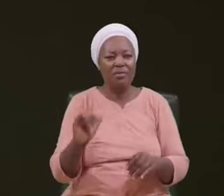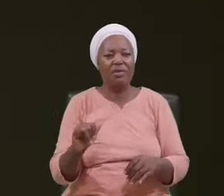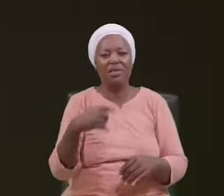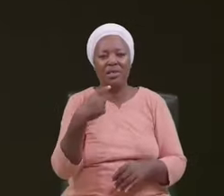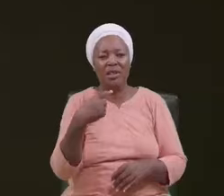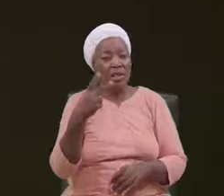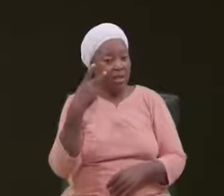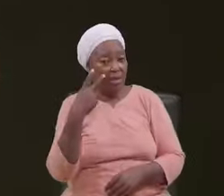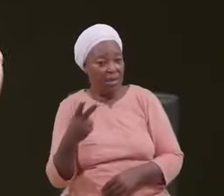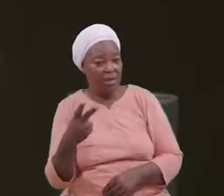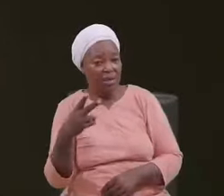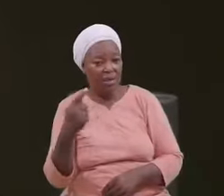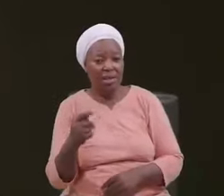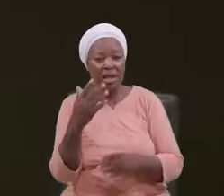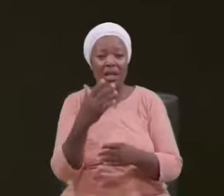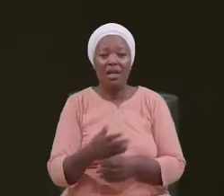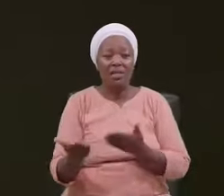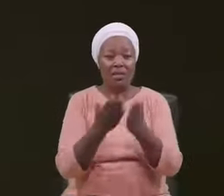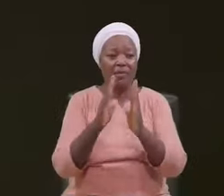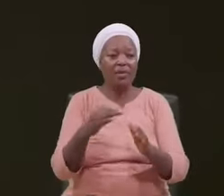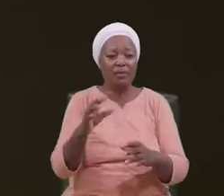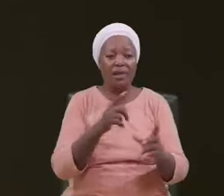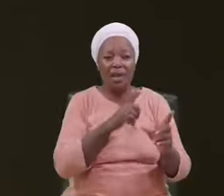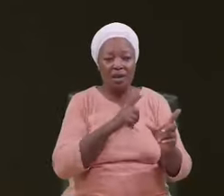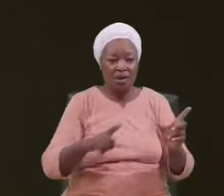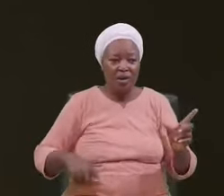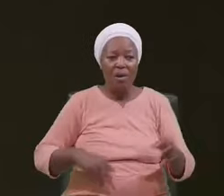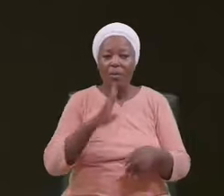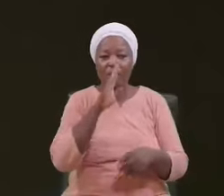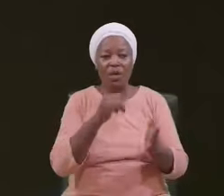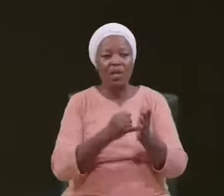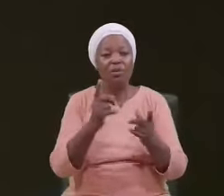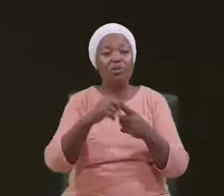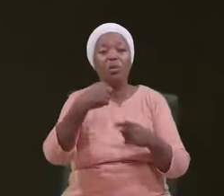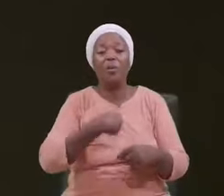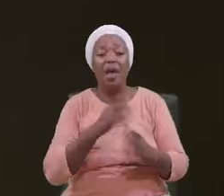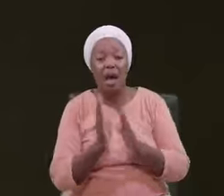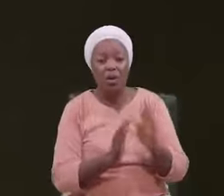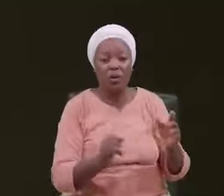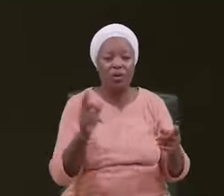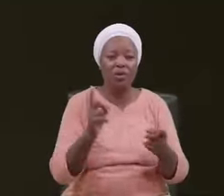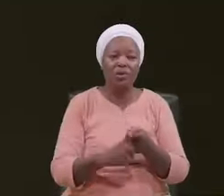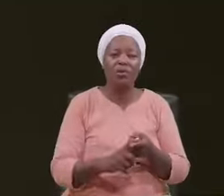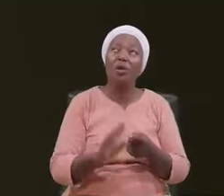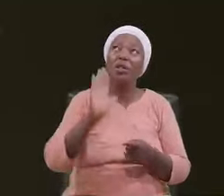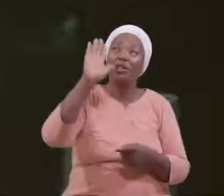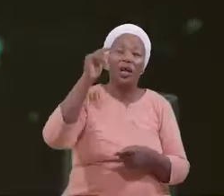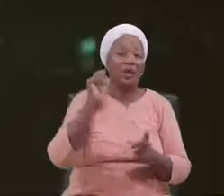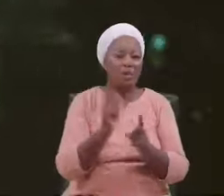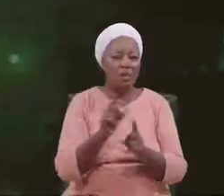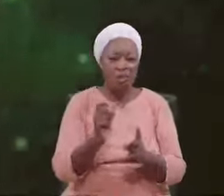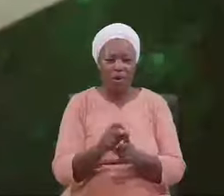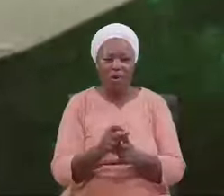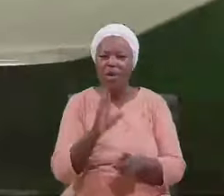la servante du Seigneur, qu'il me soit fait selon ta parole. Qu'il me